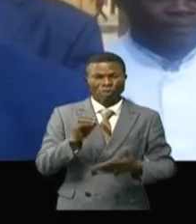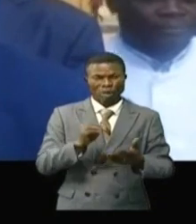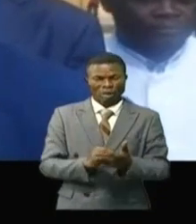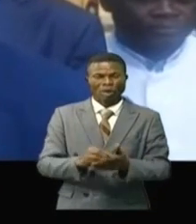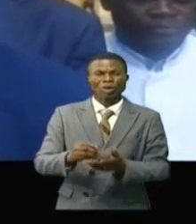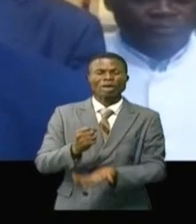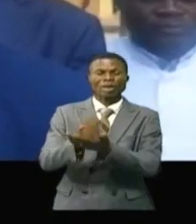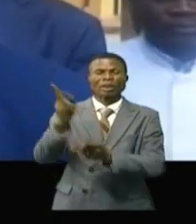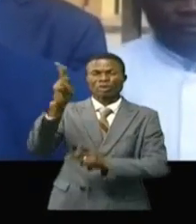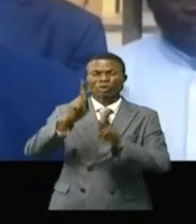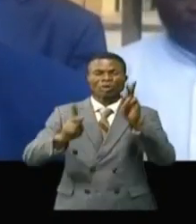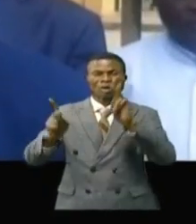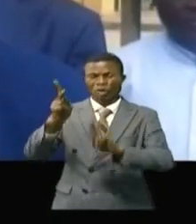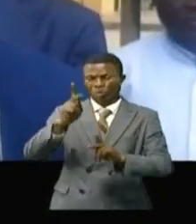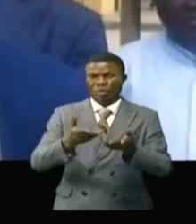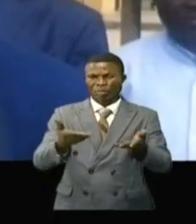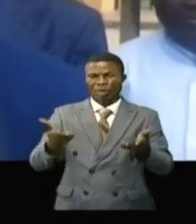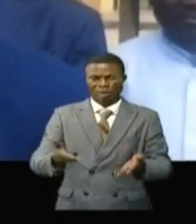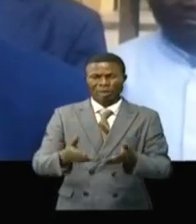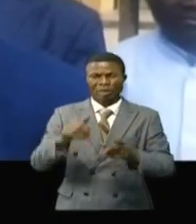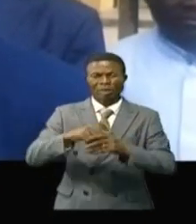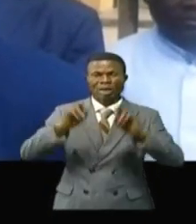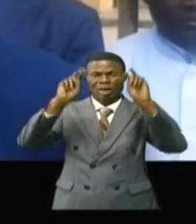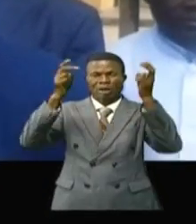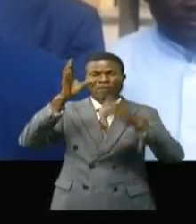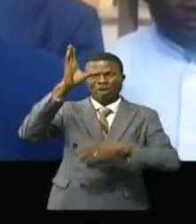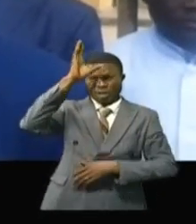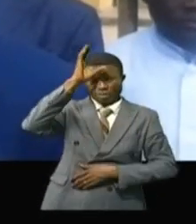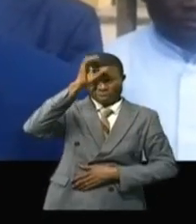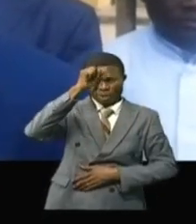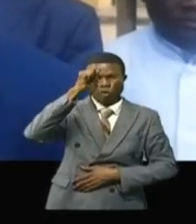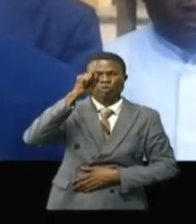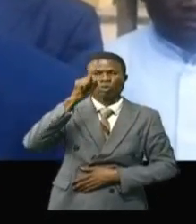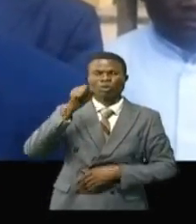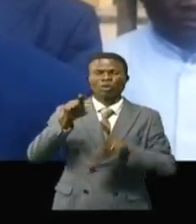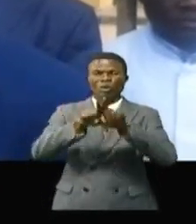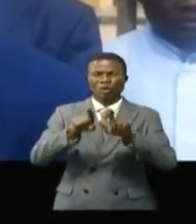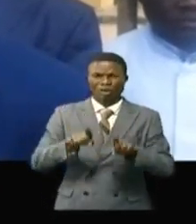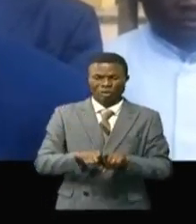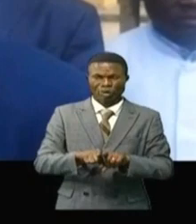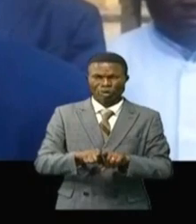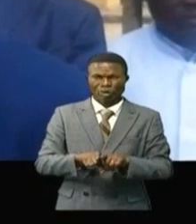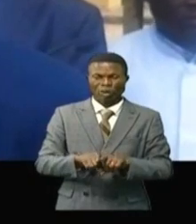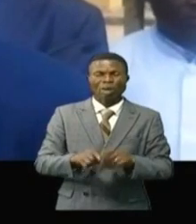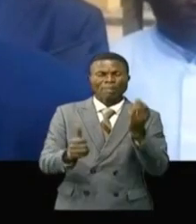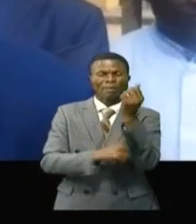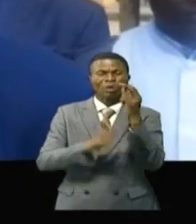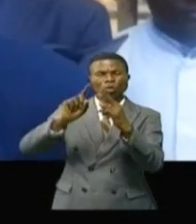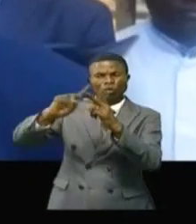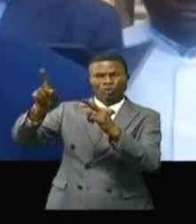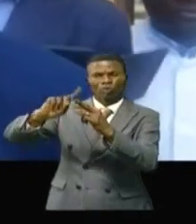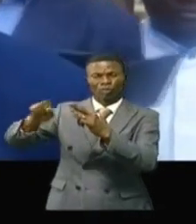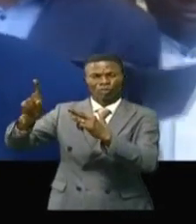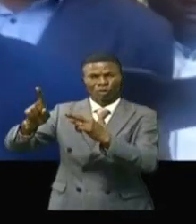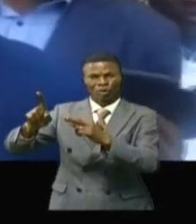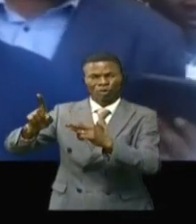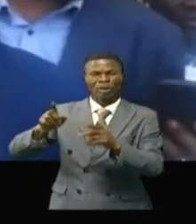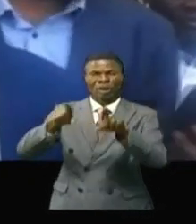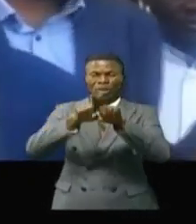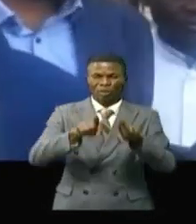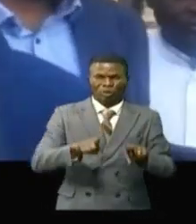population en général de la ville de Bandundu, et au niveau des déplacés, et